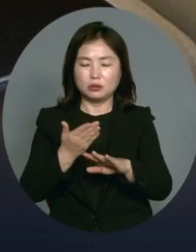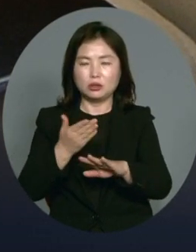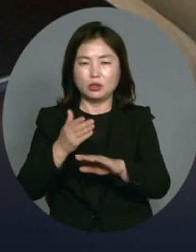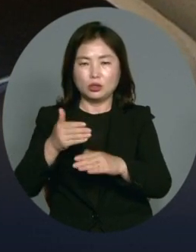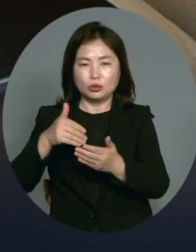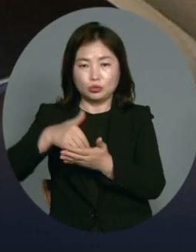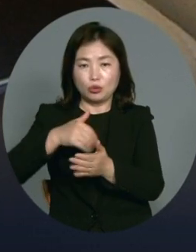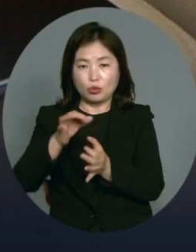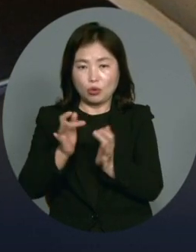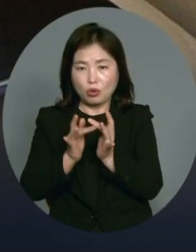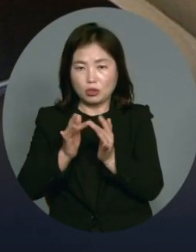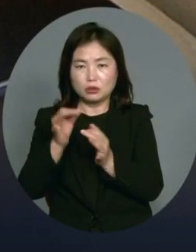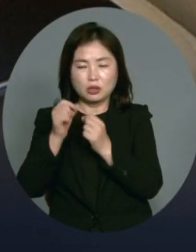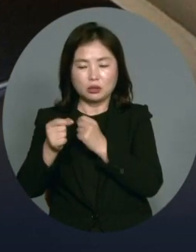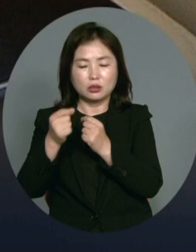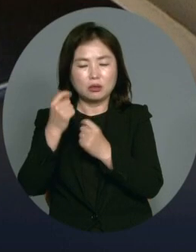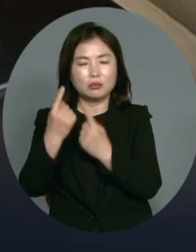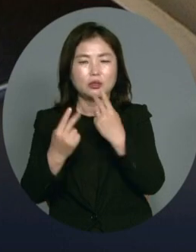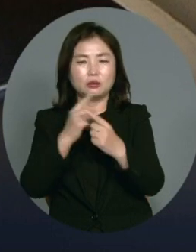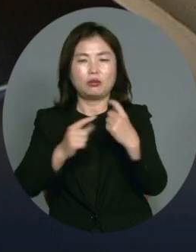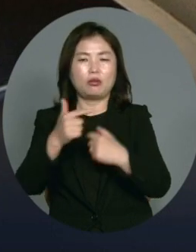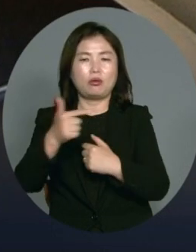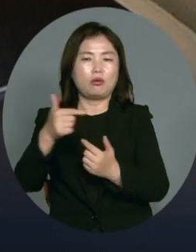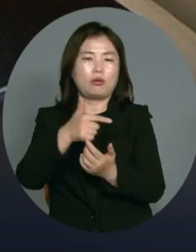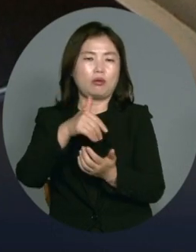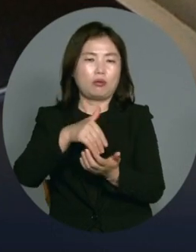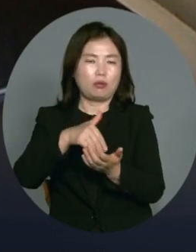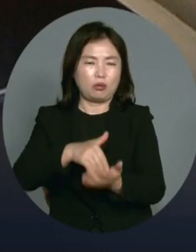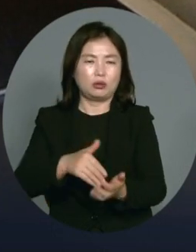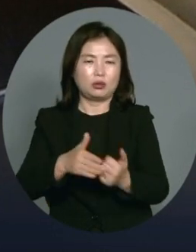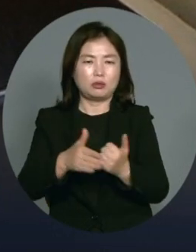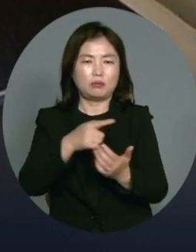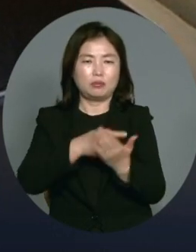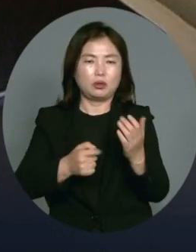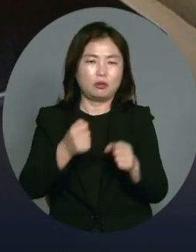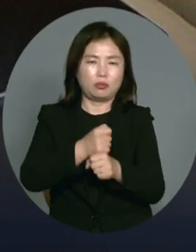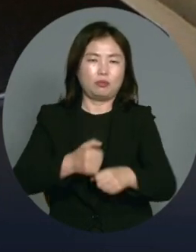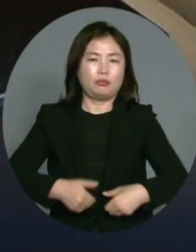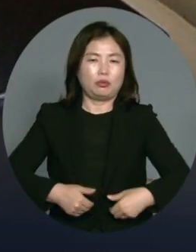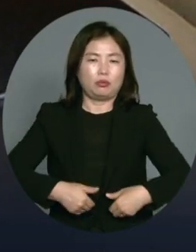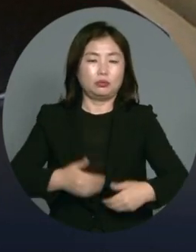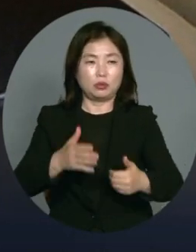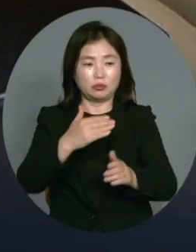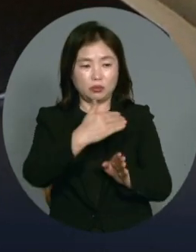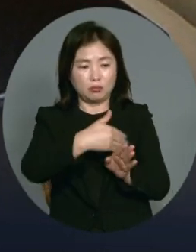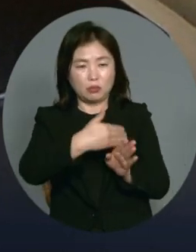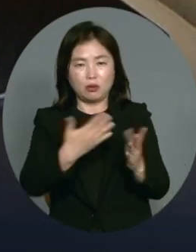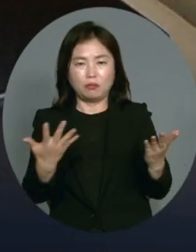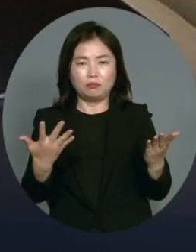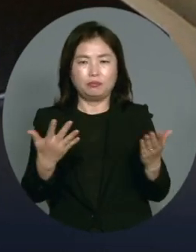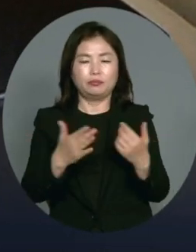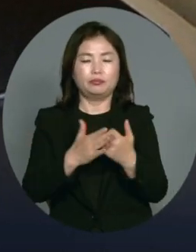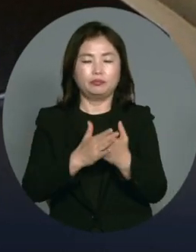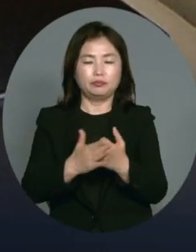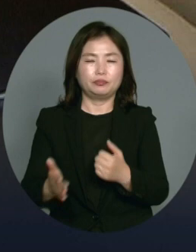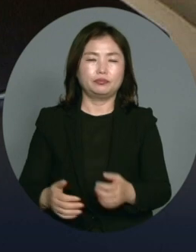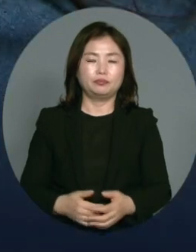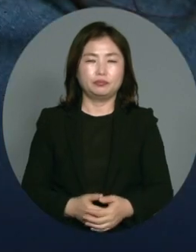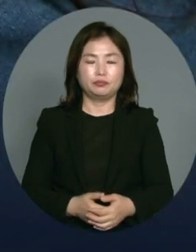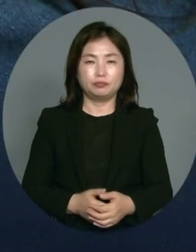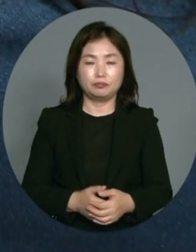가르는 중고거래 사기에 비해서 굉장히 큽니다. 피해 회복이 절실할 수밖에 없는데 피해 견제가 전혀 되고 있지